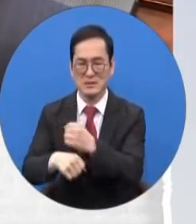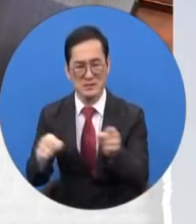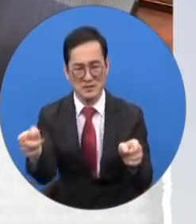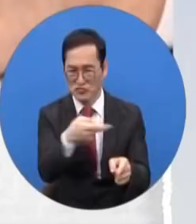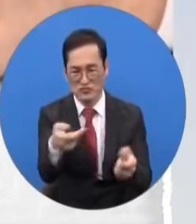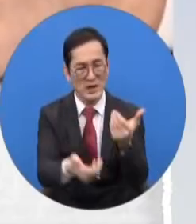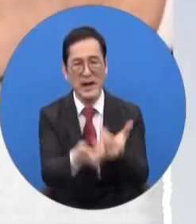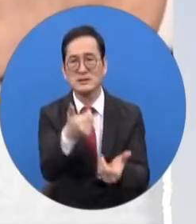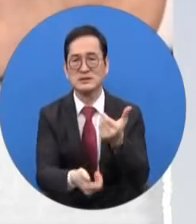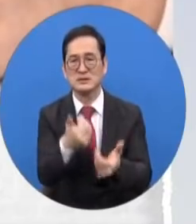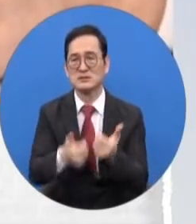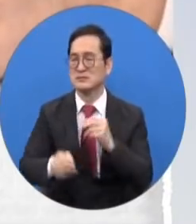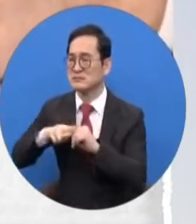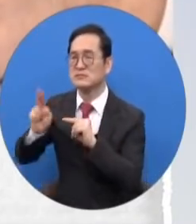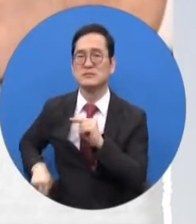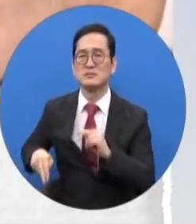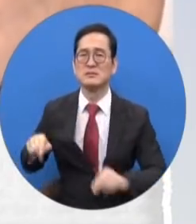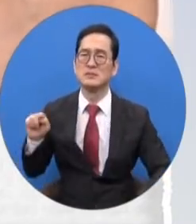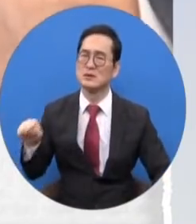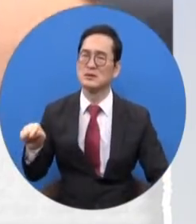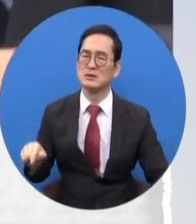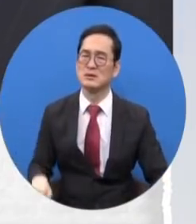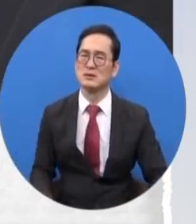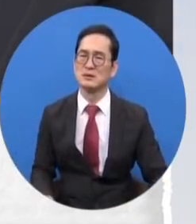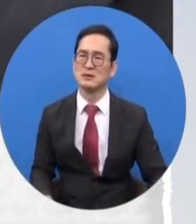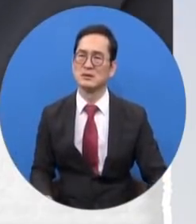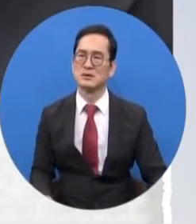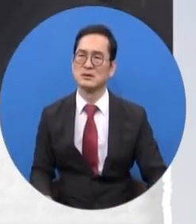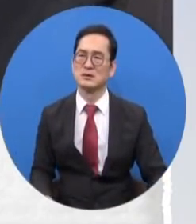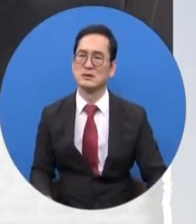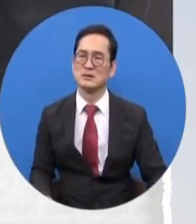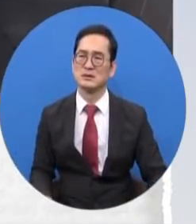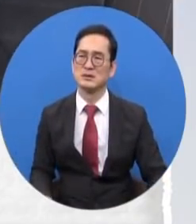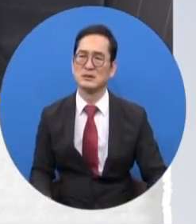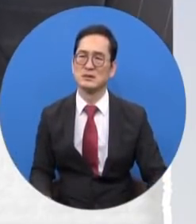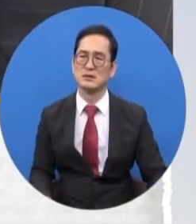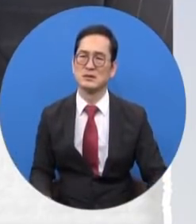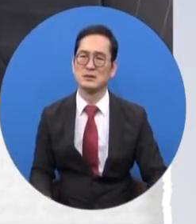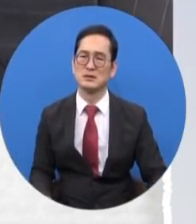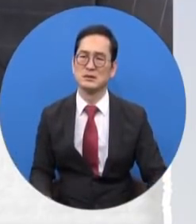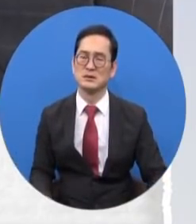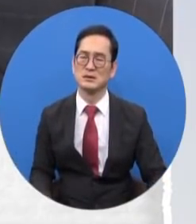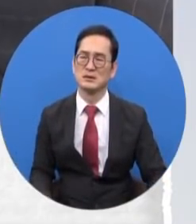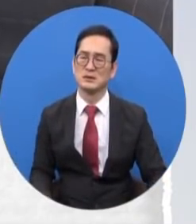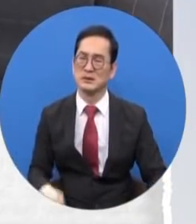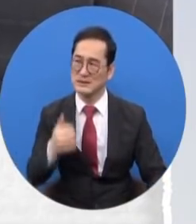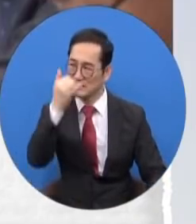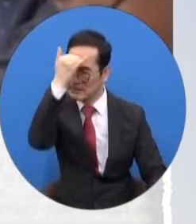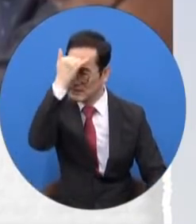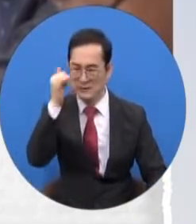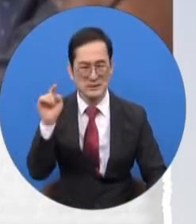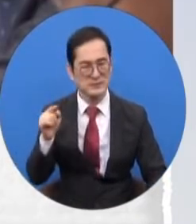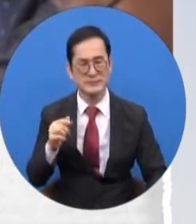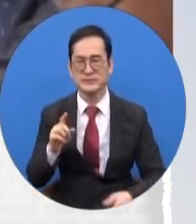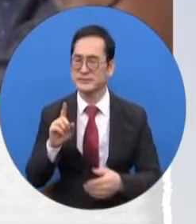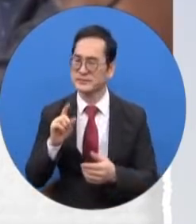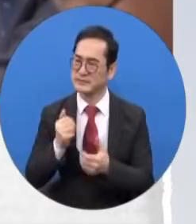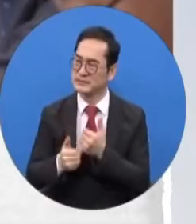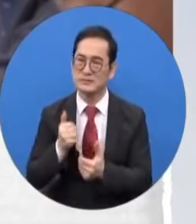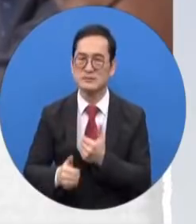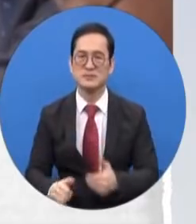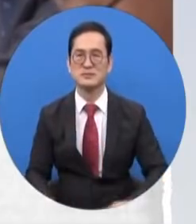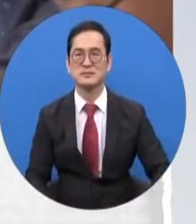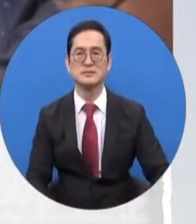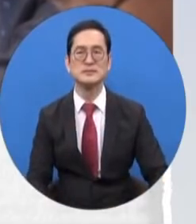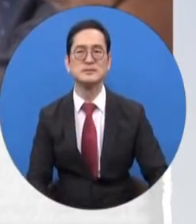한다는 거는 예. 저는 현 정부가 지금 지나치게 너무 인사권에 대한 법적인 해석을 하고 있는 것 아닌가. 향후 5년 동안